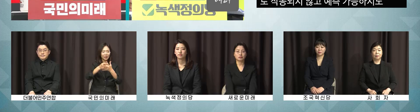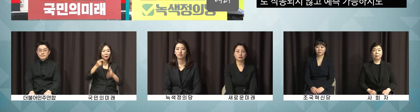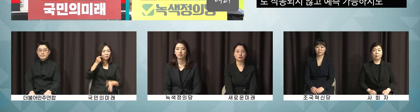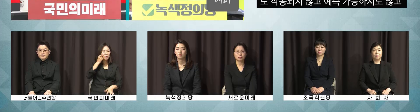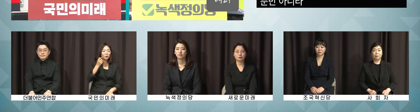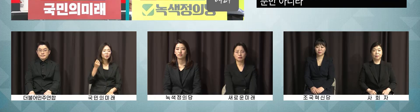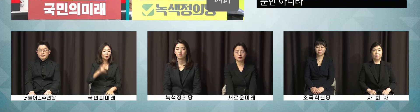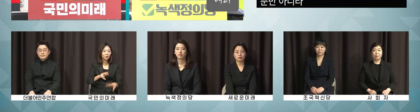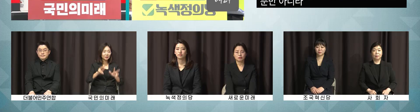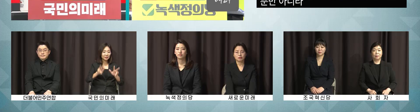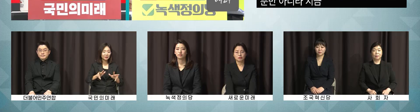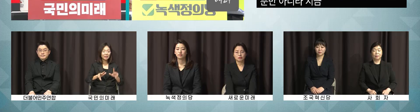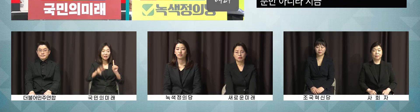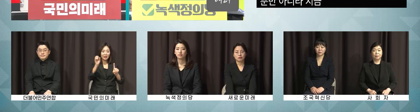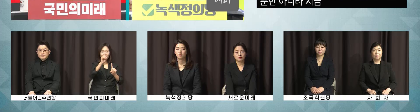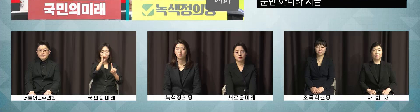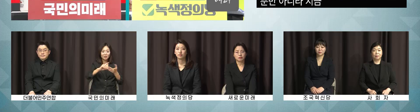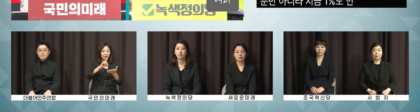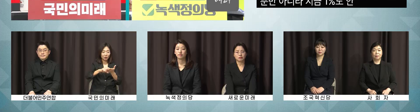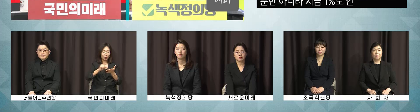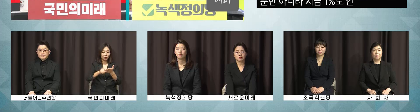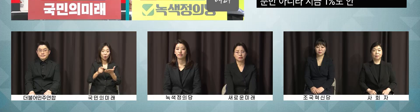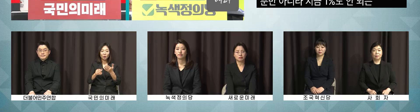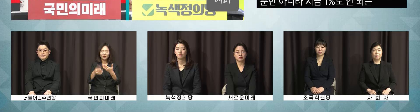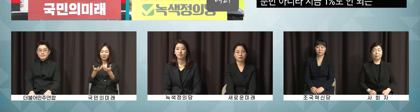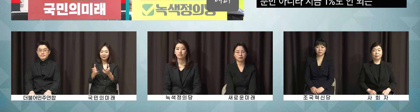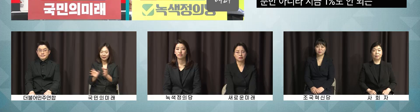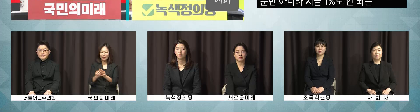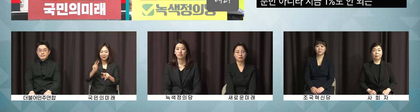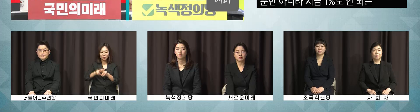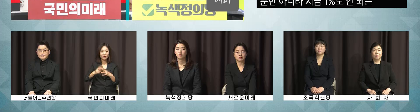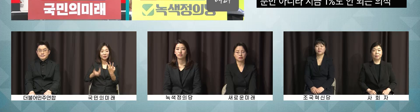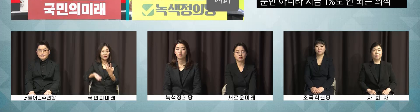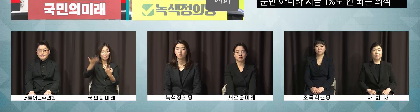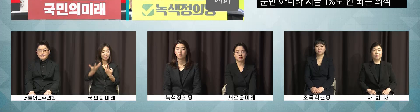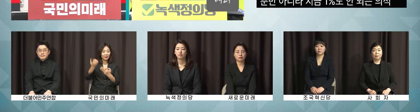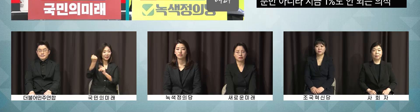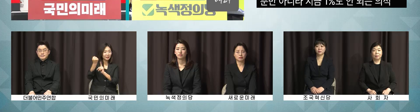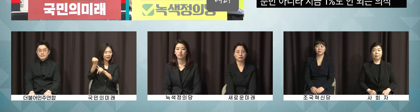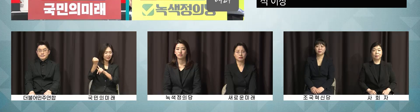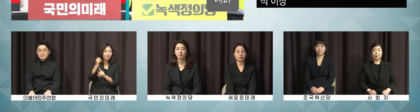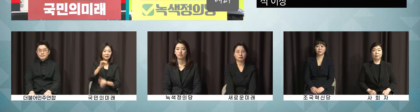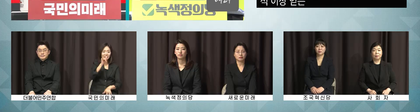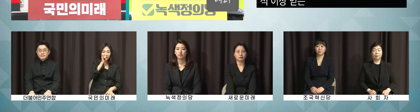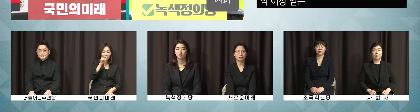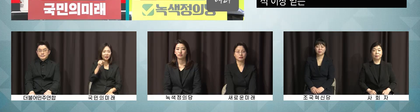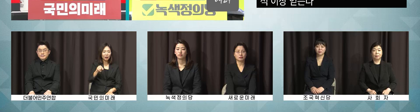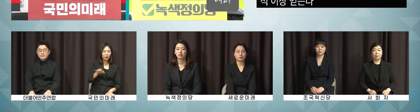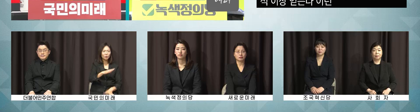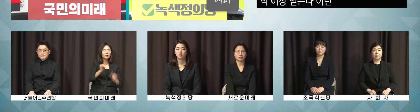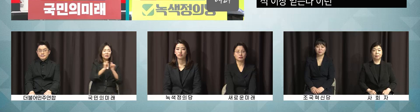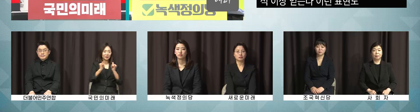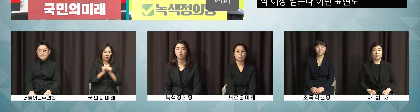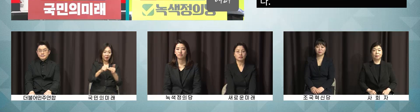아니라 지금 1%도 안 되는 정당들이 의석을 3석 이상 얻는다 이런 표현도 하셨습니다만 우리